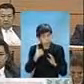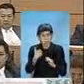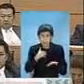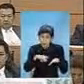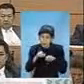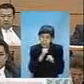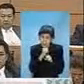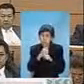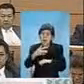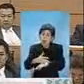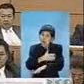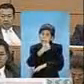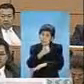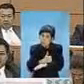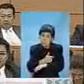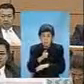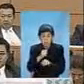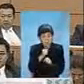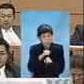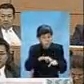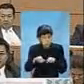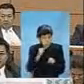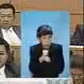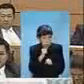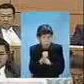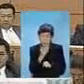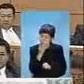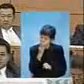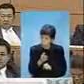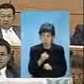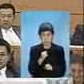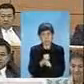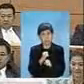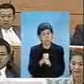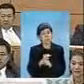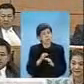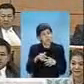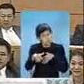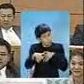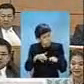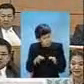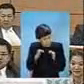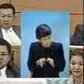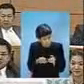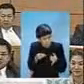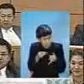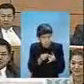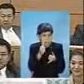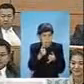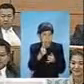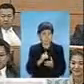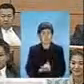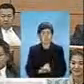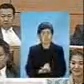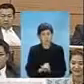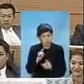บทบาททางการเมืองอย่างนั้นท่านจะเข้ามาทำหน้าที่ท่านต้องผ่านการตัดสินใจของประชาชนครับ